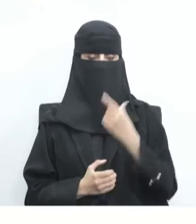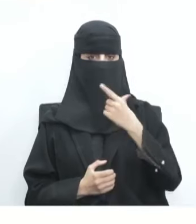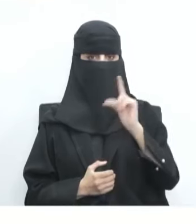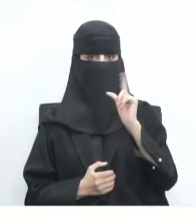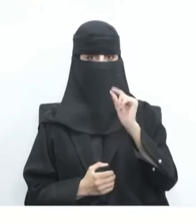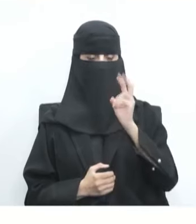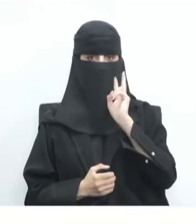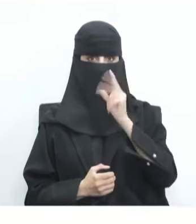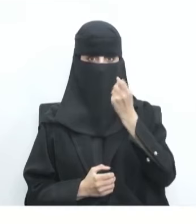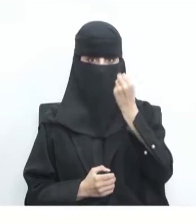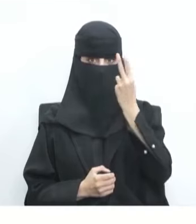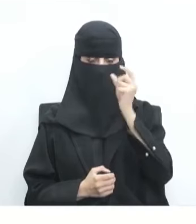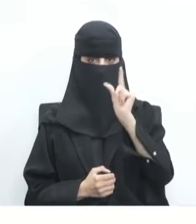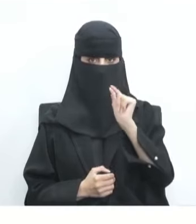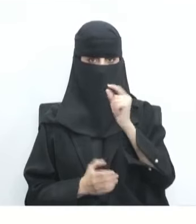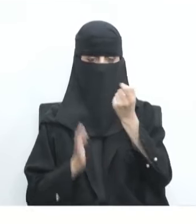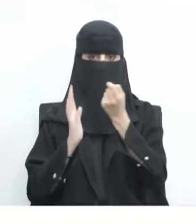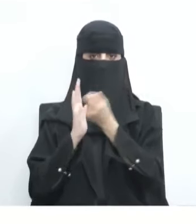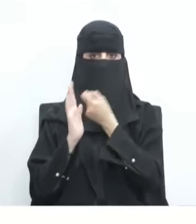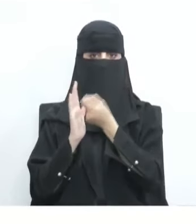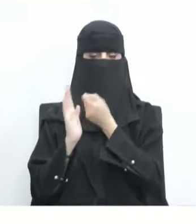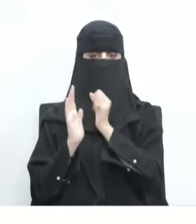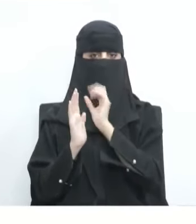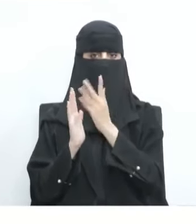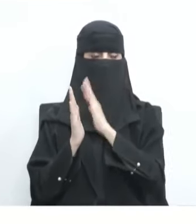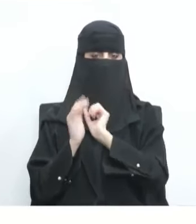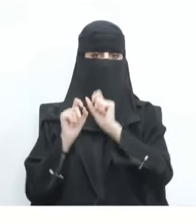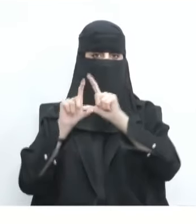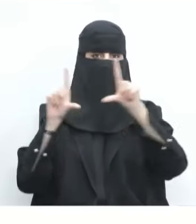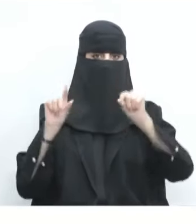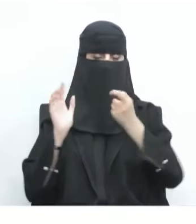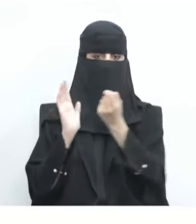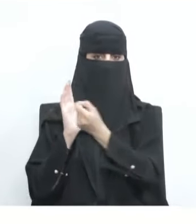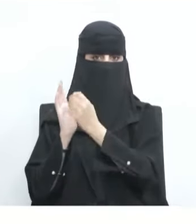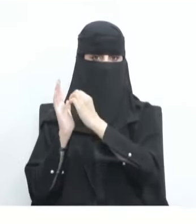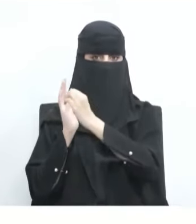احسنتم كانت تكتب الجميل من الافكار على السبوره